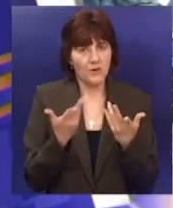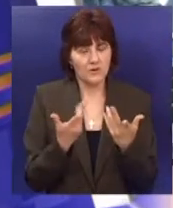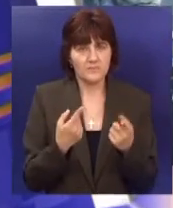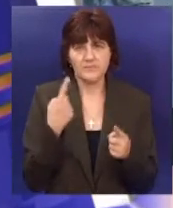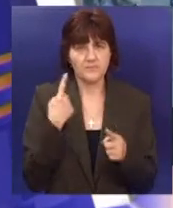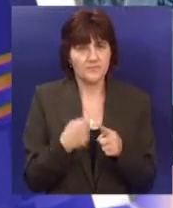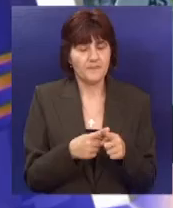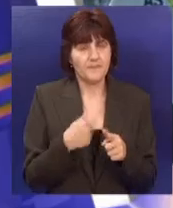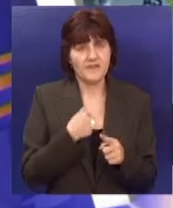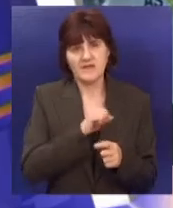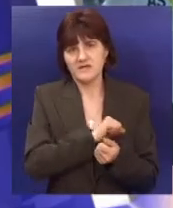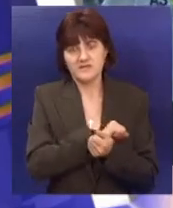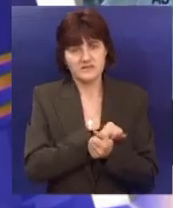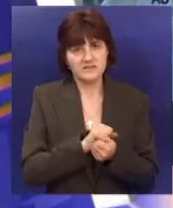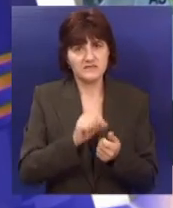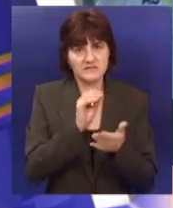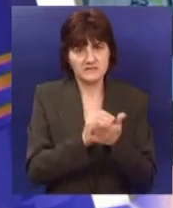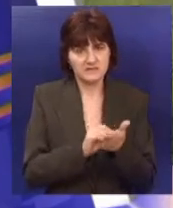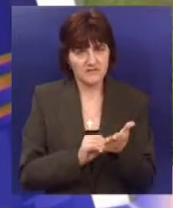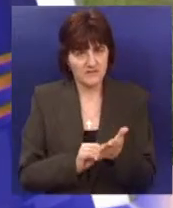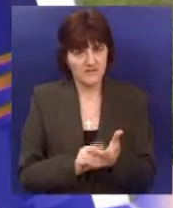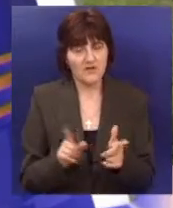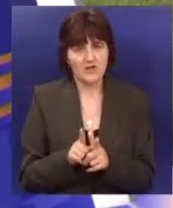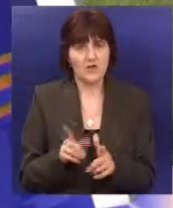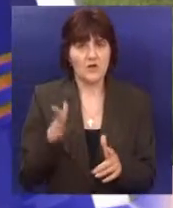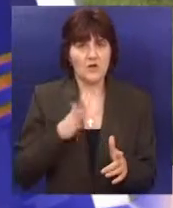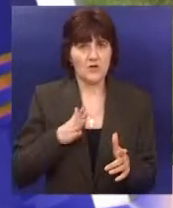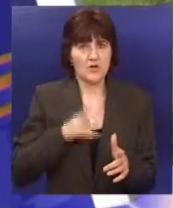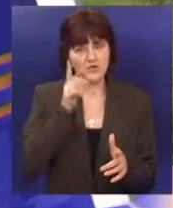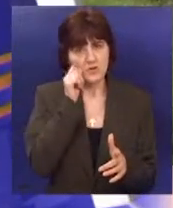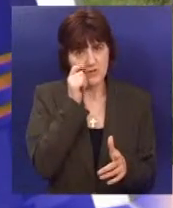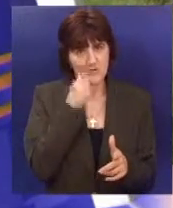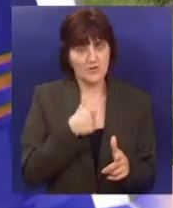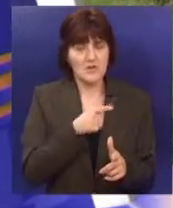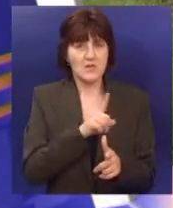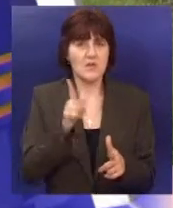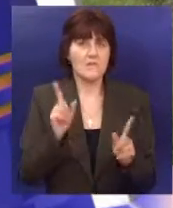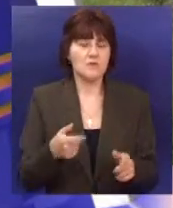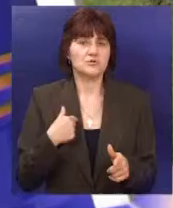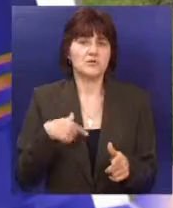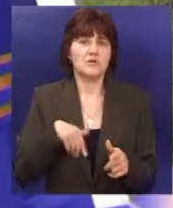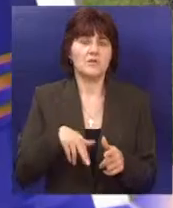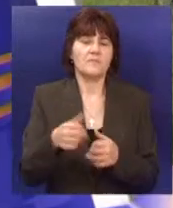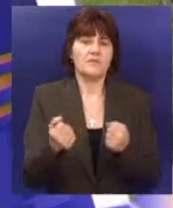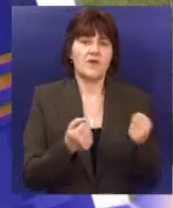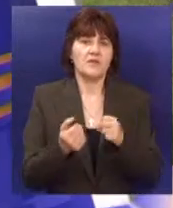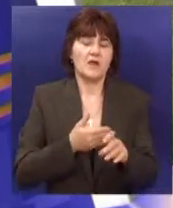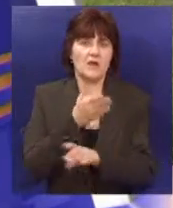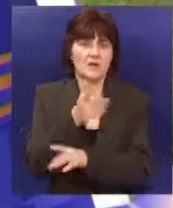vožnje i tvrde da im je, iako su ispoštovali sve saobraćajne propise, kao građanima nižeg reda, onemogućeno slobodno